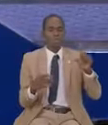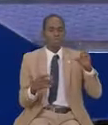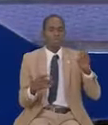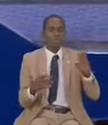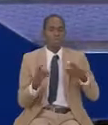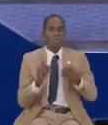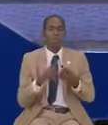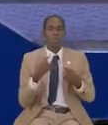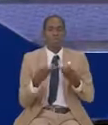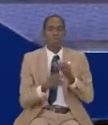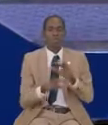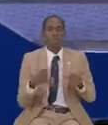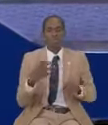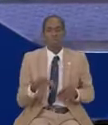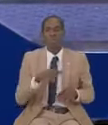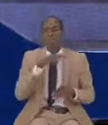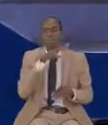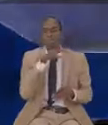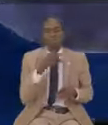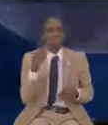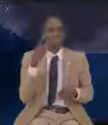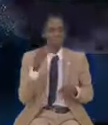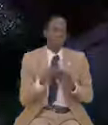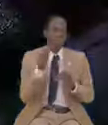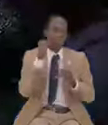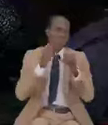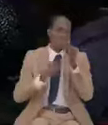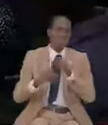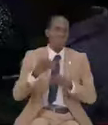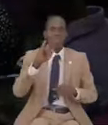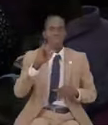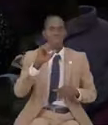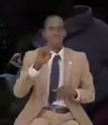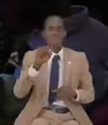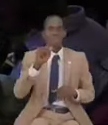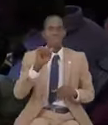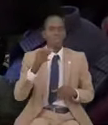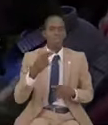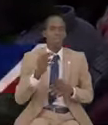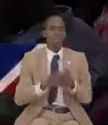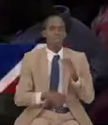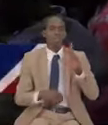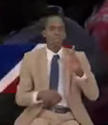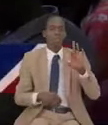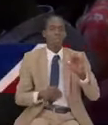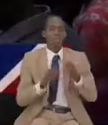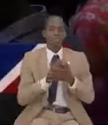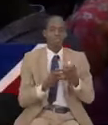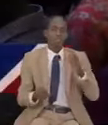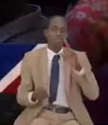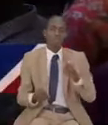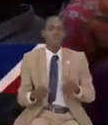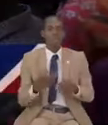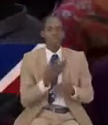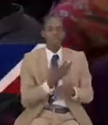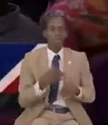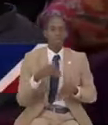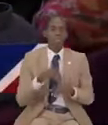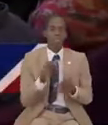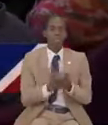corruption et saillie 39 et ça y 39 verset 1